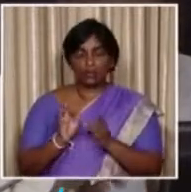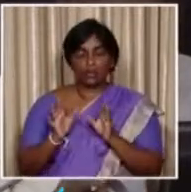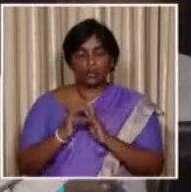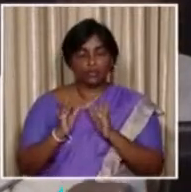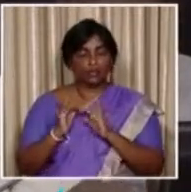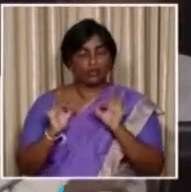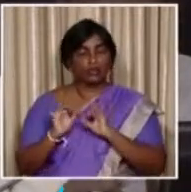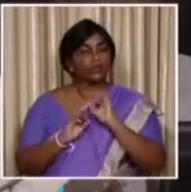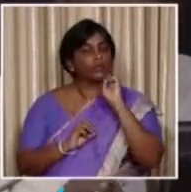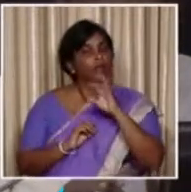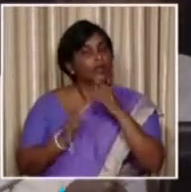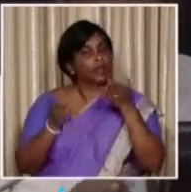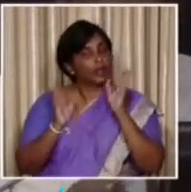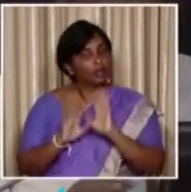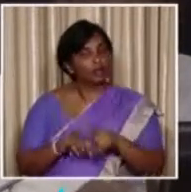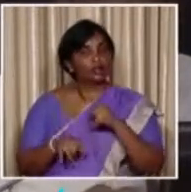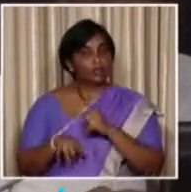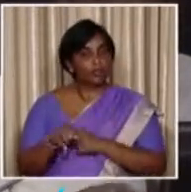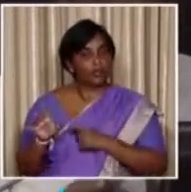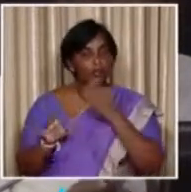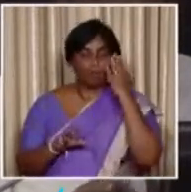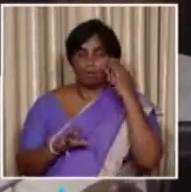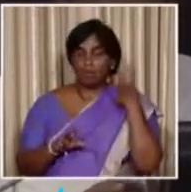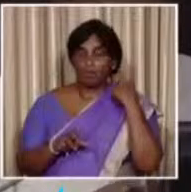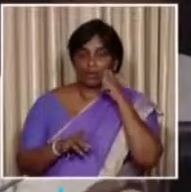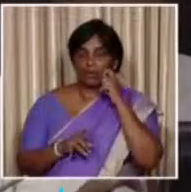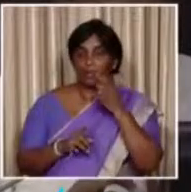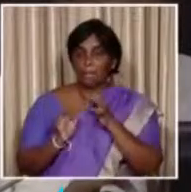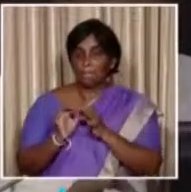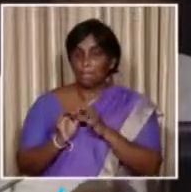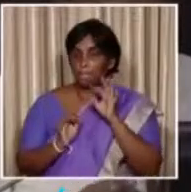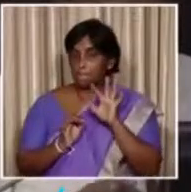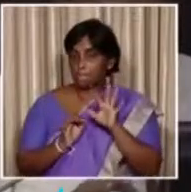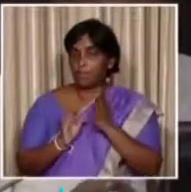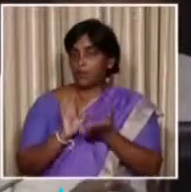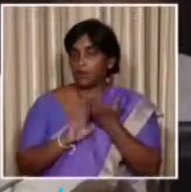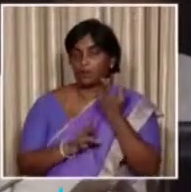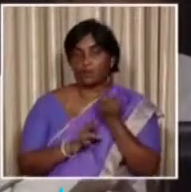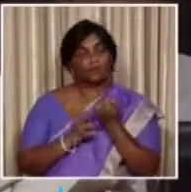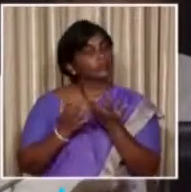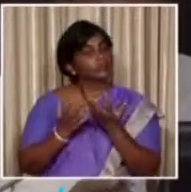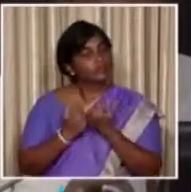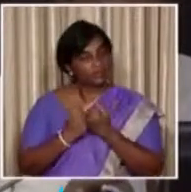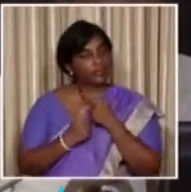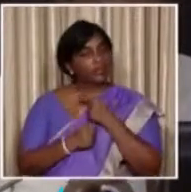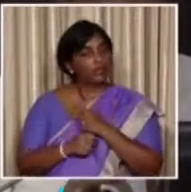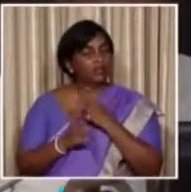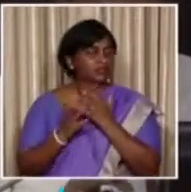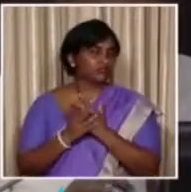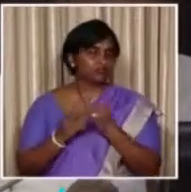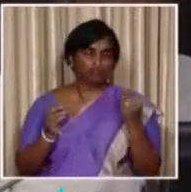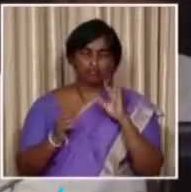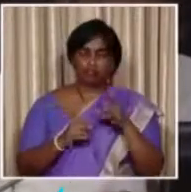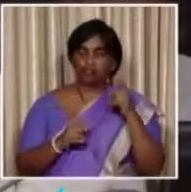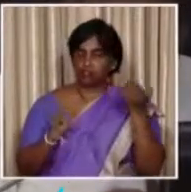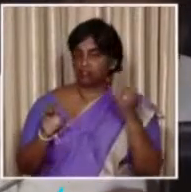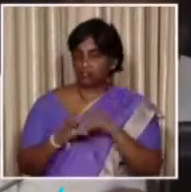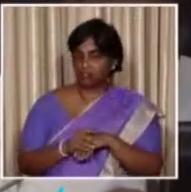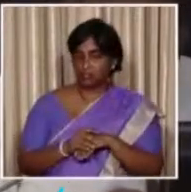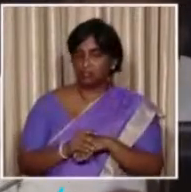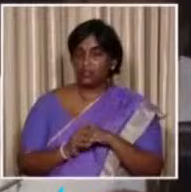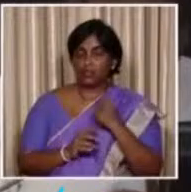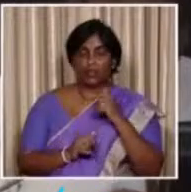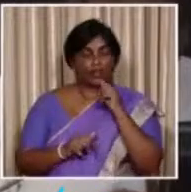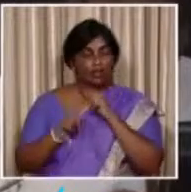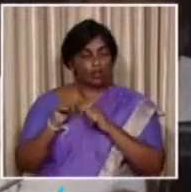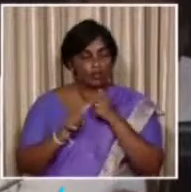ඒ වගේම අන්තිම අවුරුද්දේ දෙමව්පිය අරගෙන දුන්නා බිලියන 5කට වැඩි මුදලක් රක්ෂණේ තියලා. ඒව අවෝසි කරලා තමුන්නාසල ඇවිල්ලා